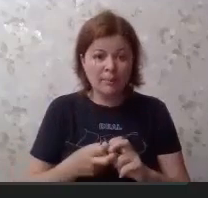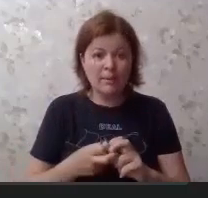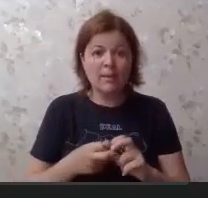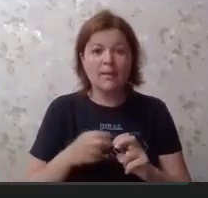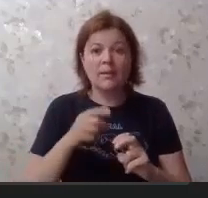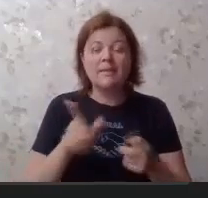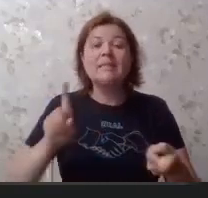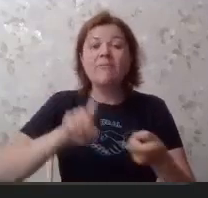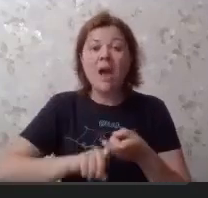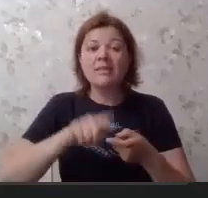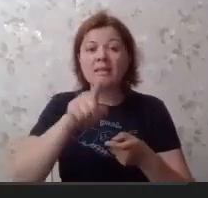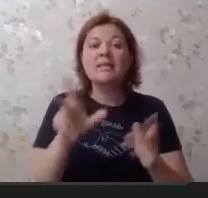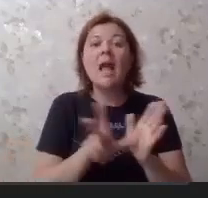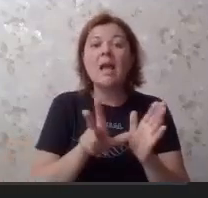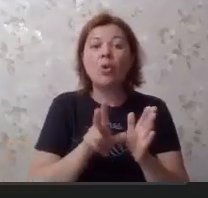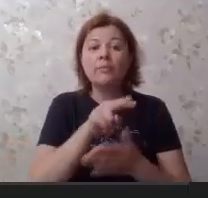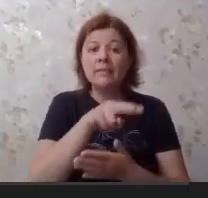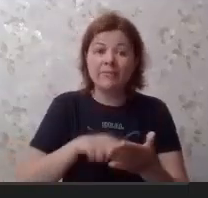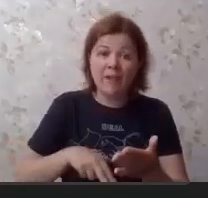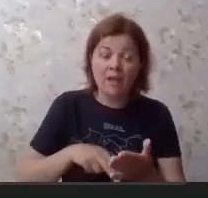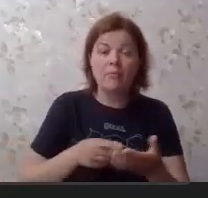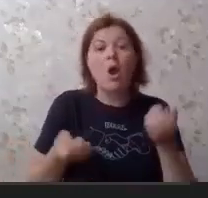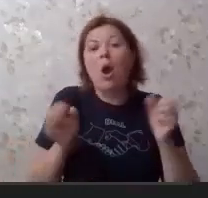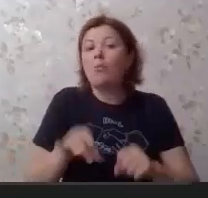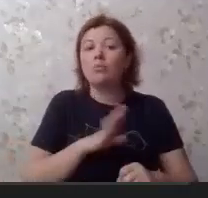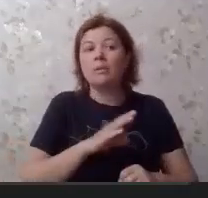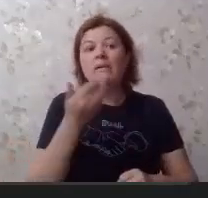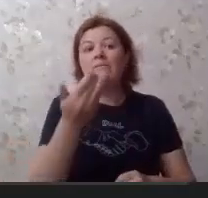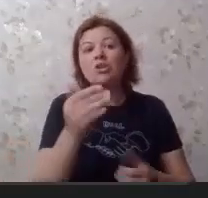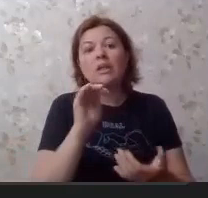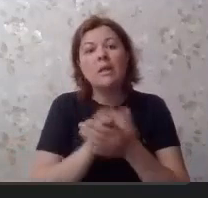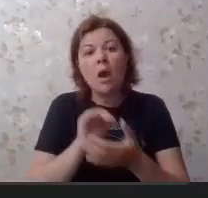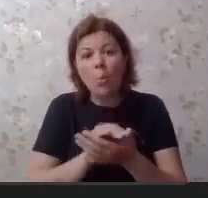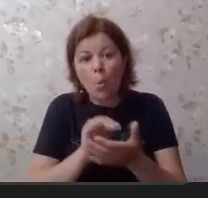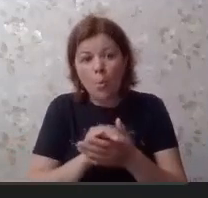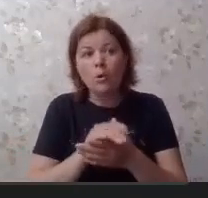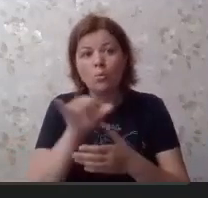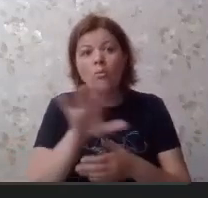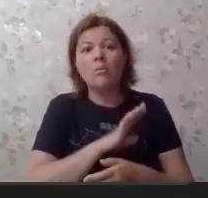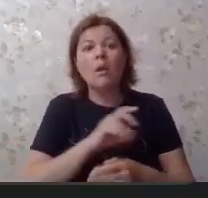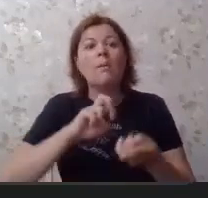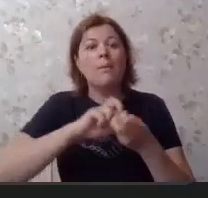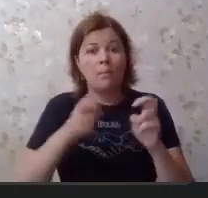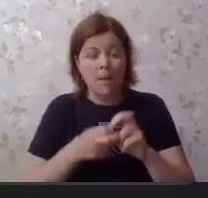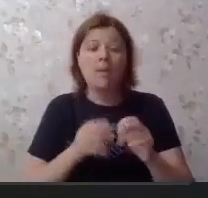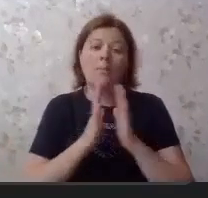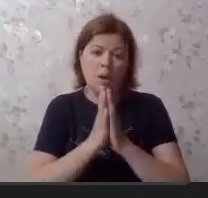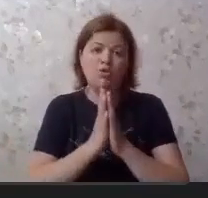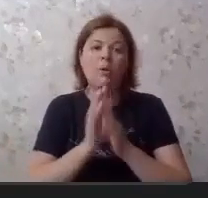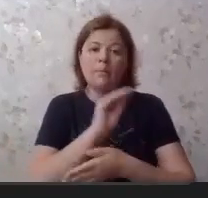с электронным сертификатом, или ваши знакомые сталкивались с этим, пишите нам обязательно, мы